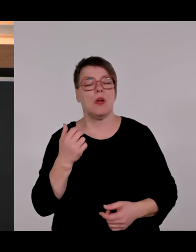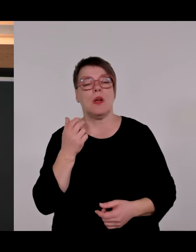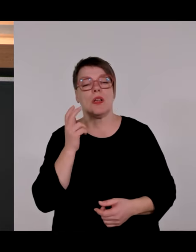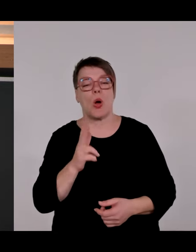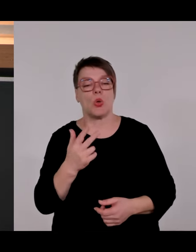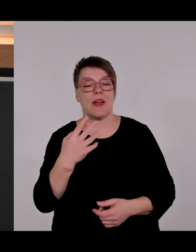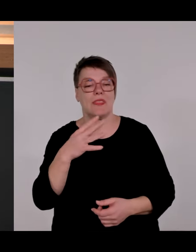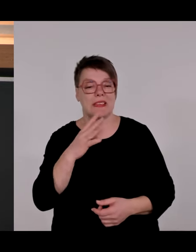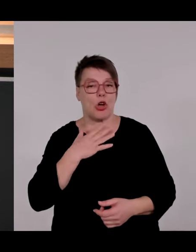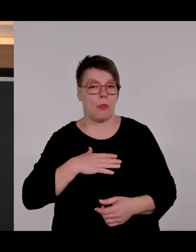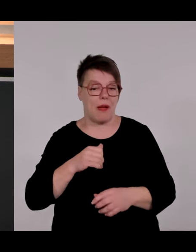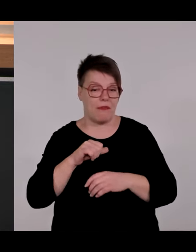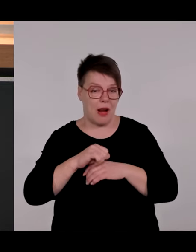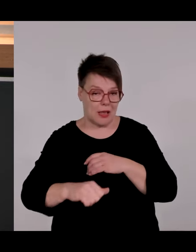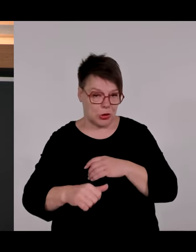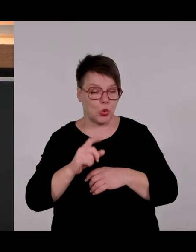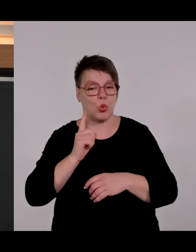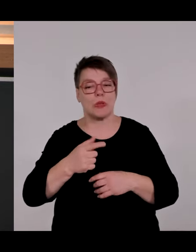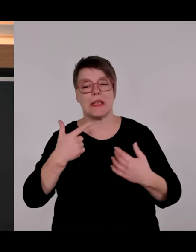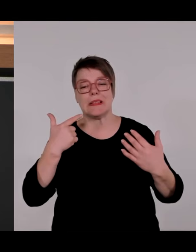schwere Körperverletzungen,